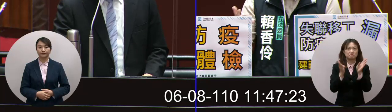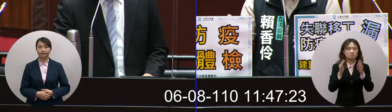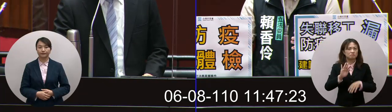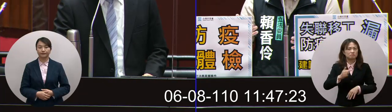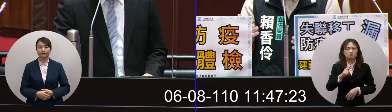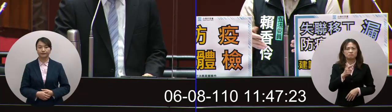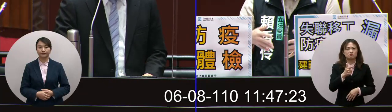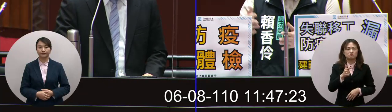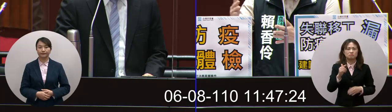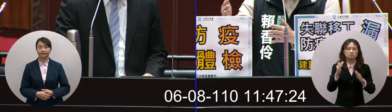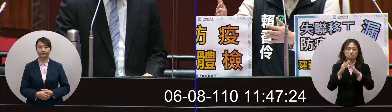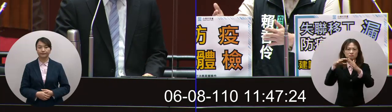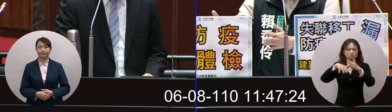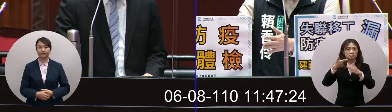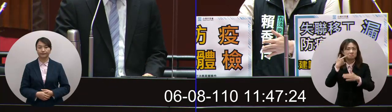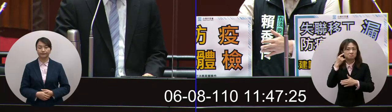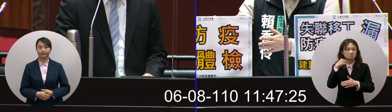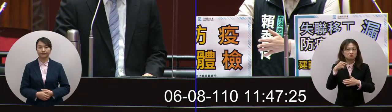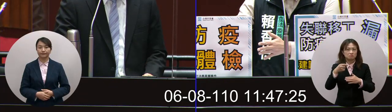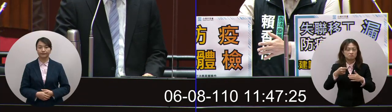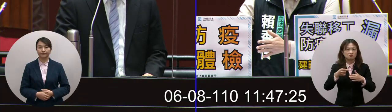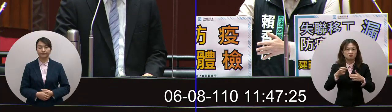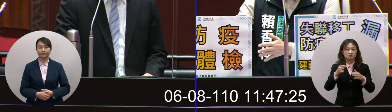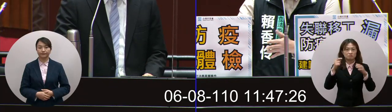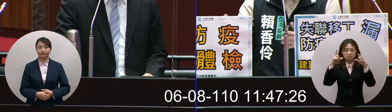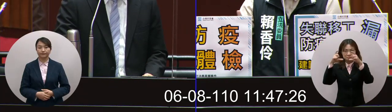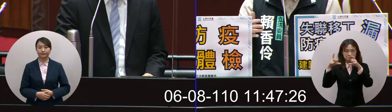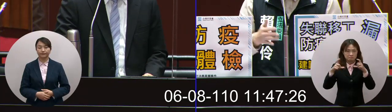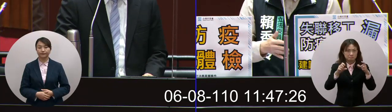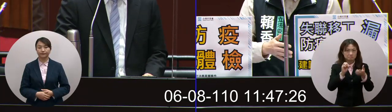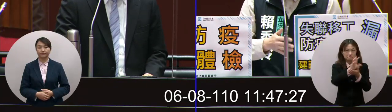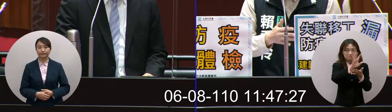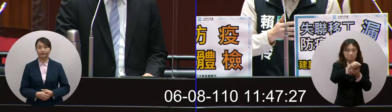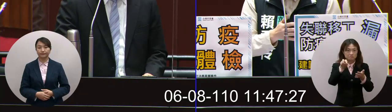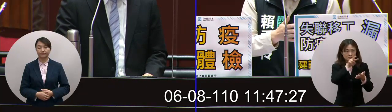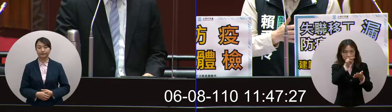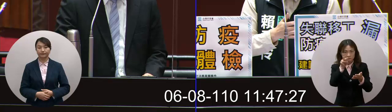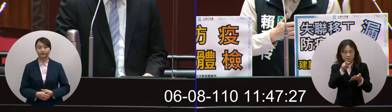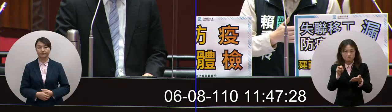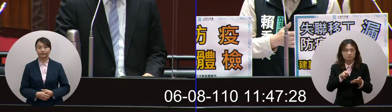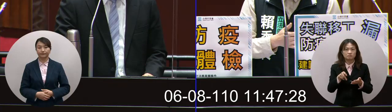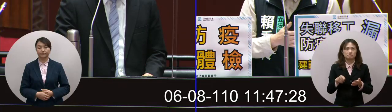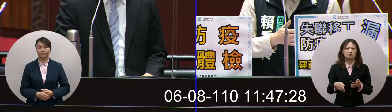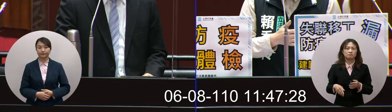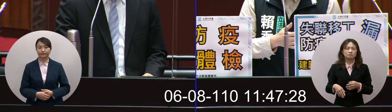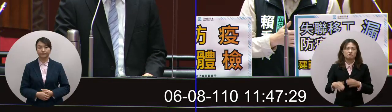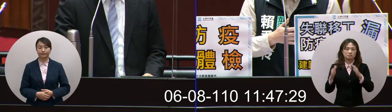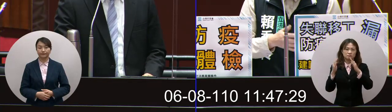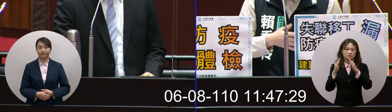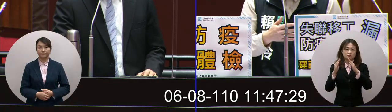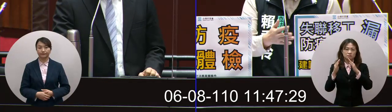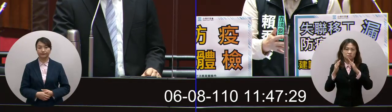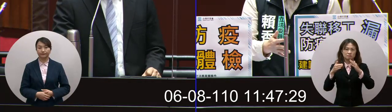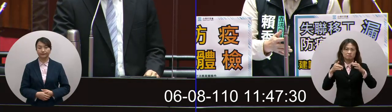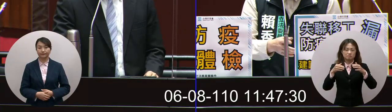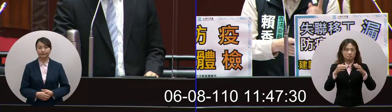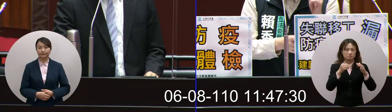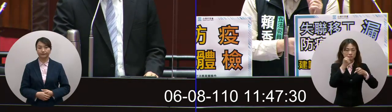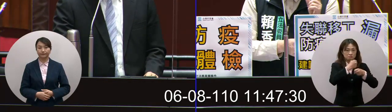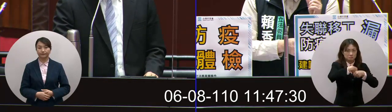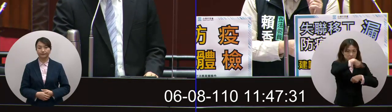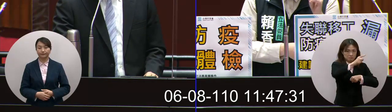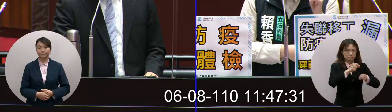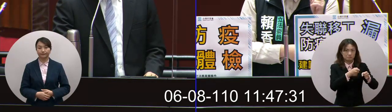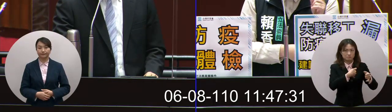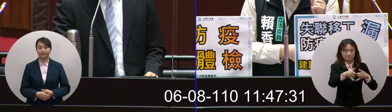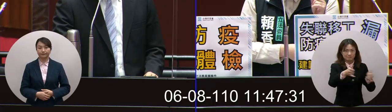家长 po 出来的照片，那个没有办法去上班，在家里用分流这个上班，远距上班，同时照顾孩子，这